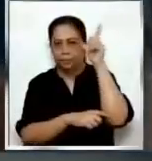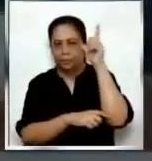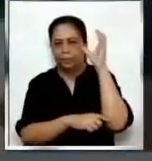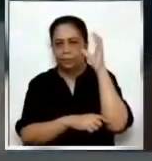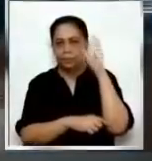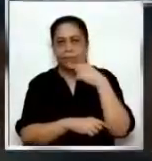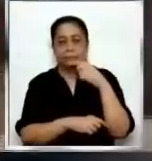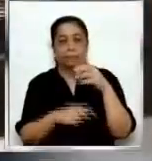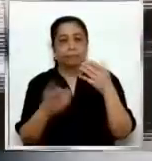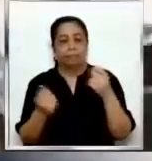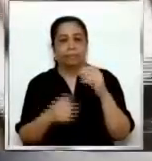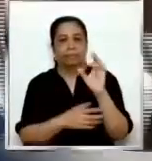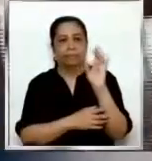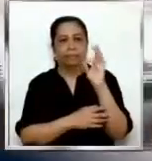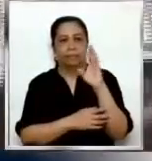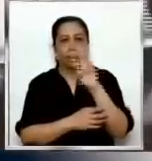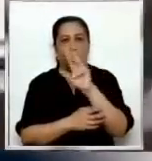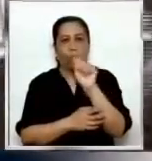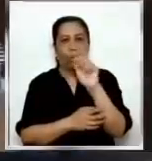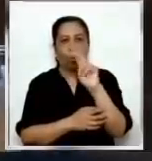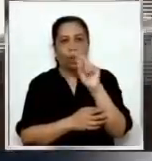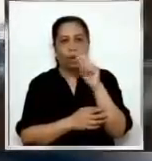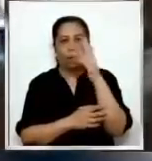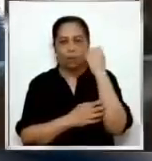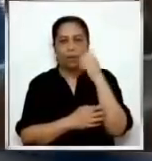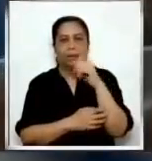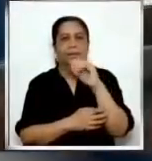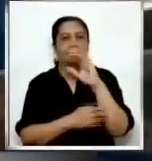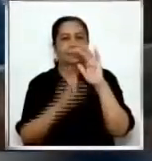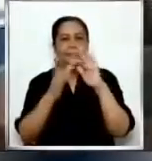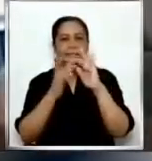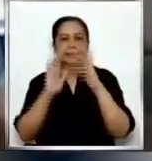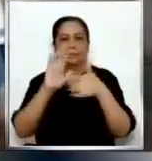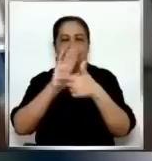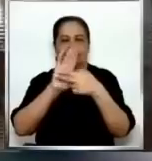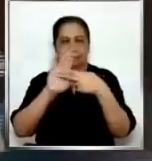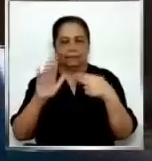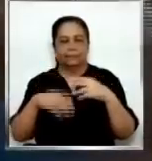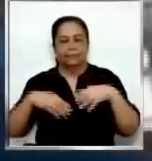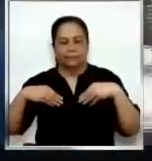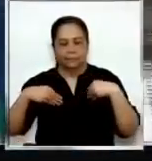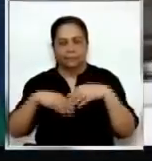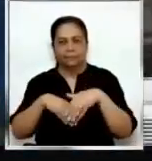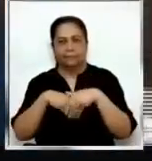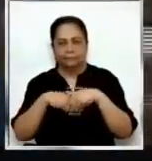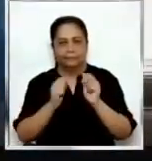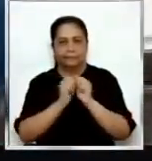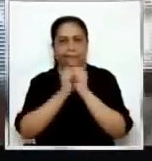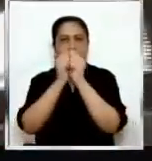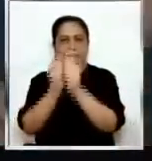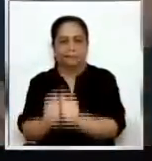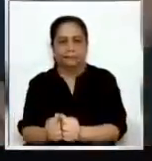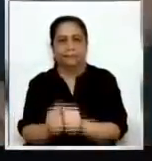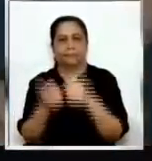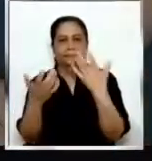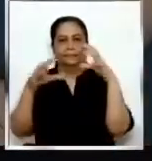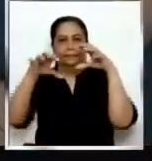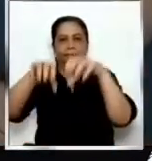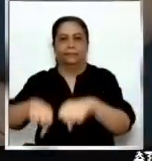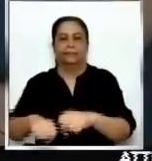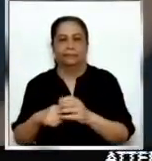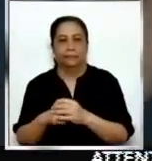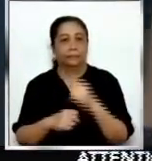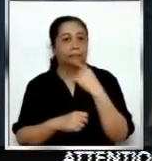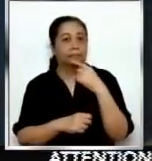ng 17 warrant of arrest dahil sa cyber libel. Sa huli, tahimik na sumama sa polisya si Calubayan at tuluyang na aresto. Ayon sa